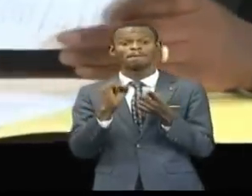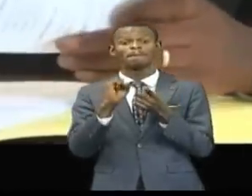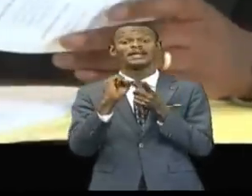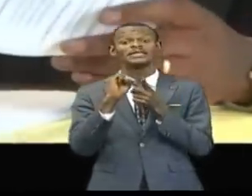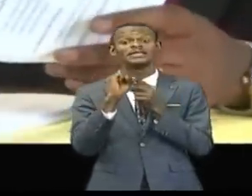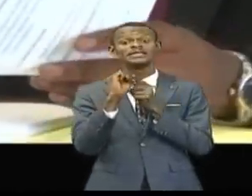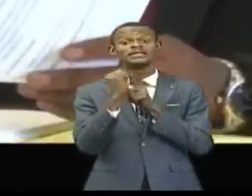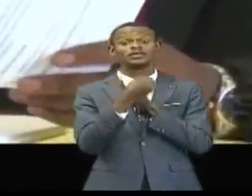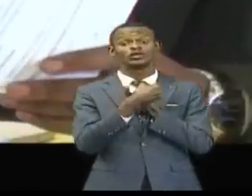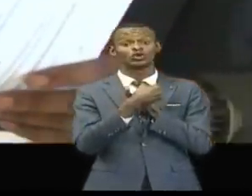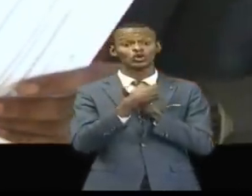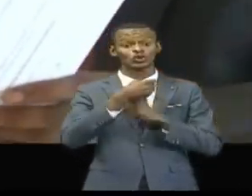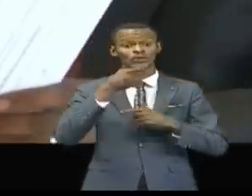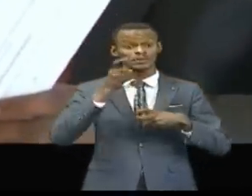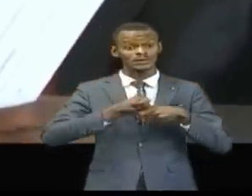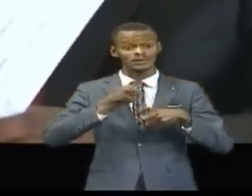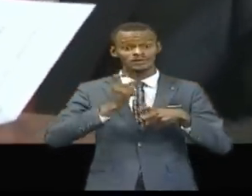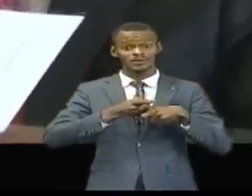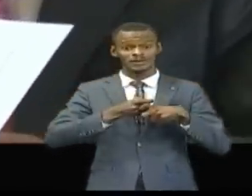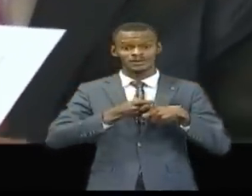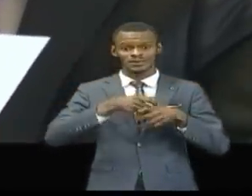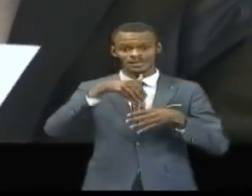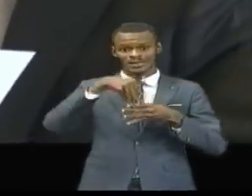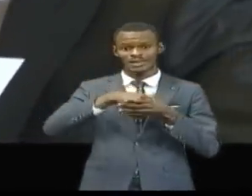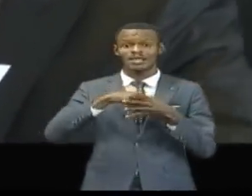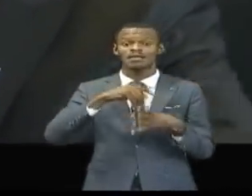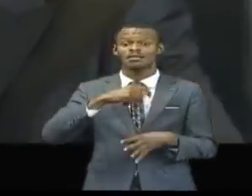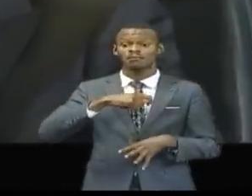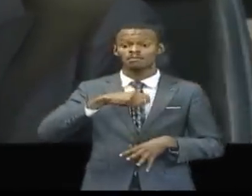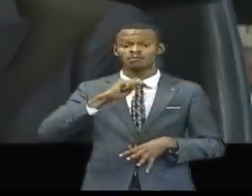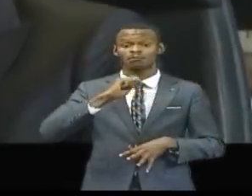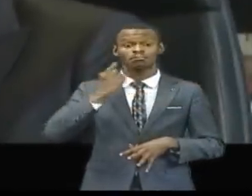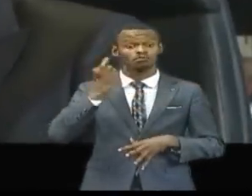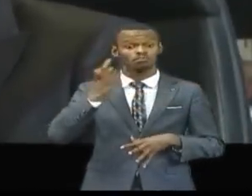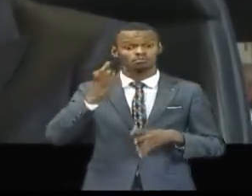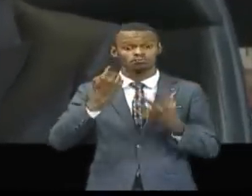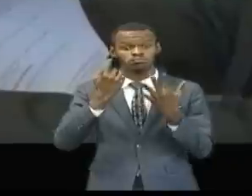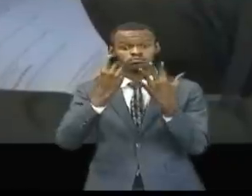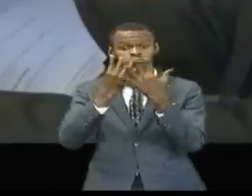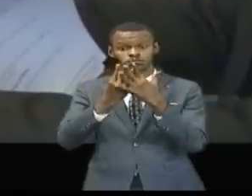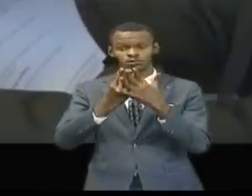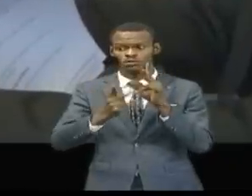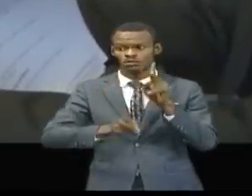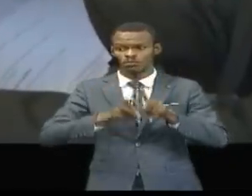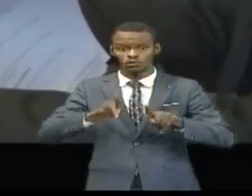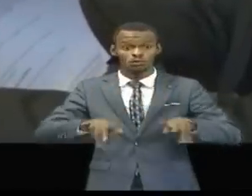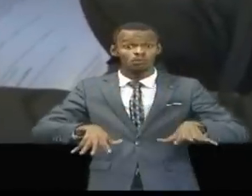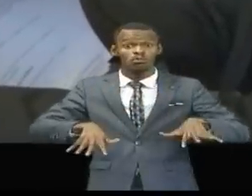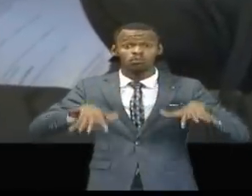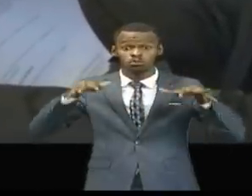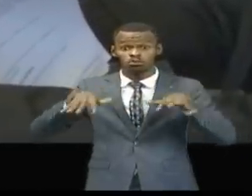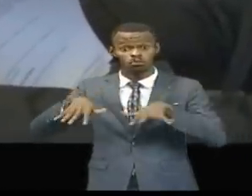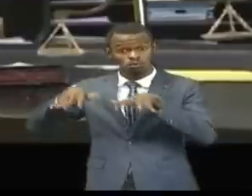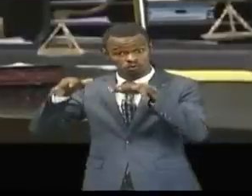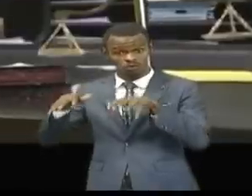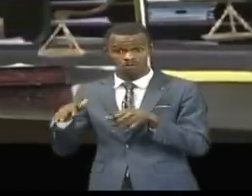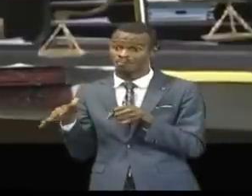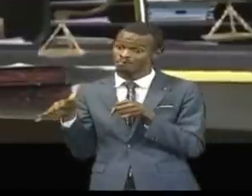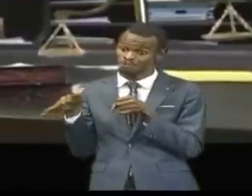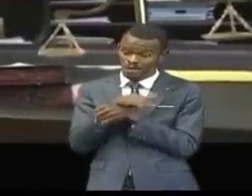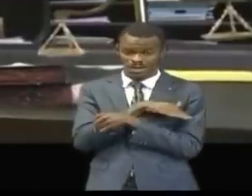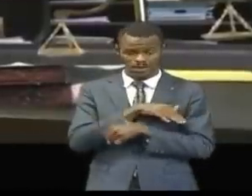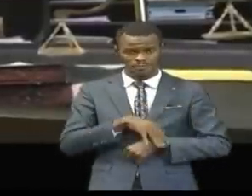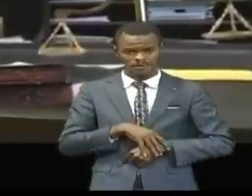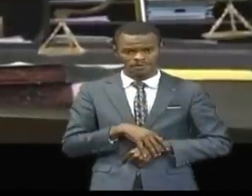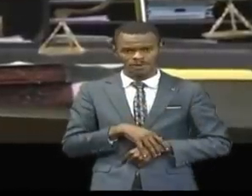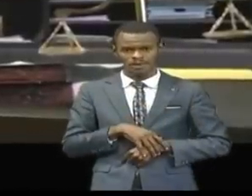surpopulation carcérale, aux évasions répétées et aux autres que le président